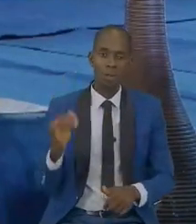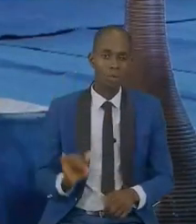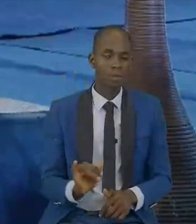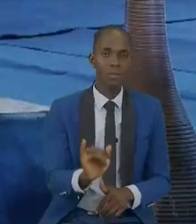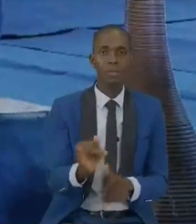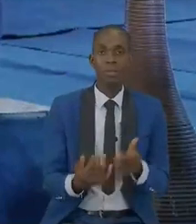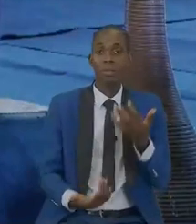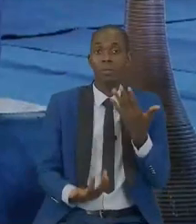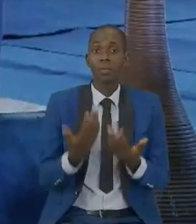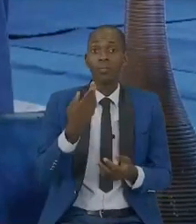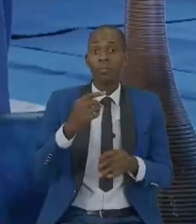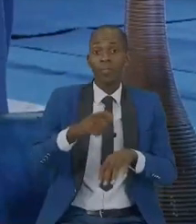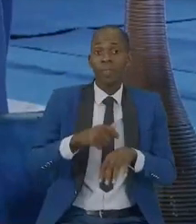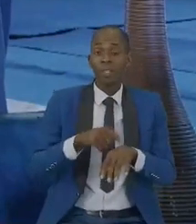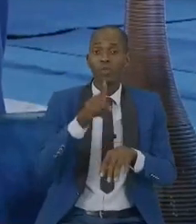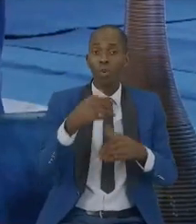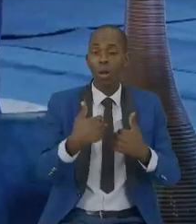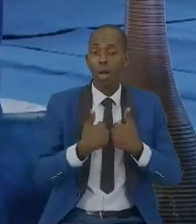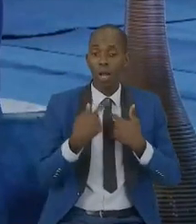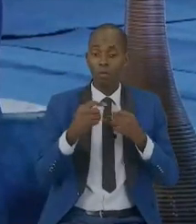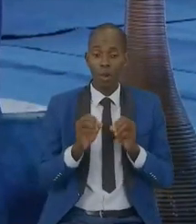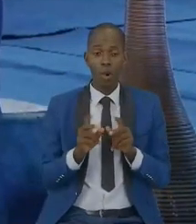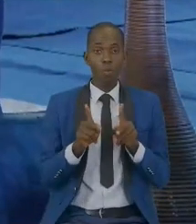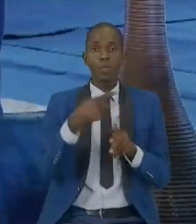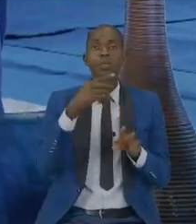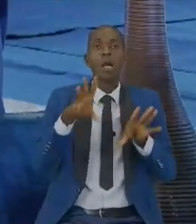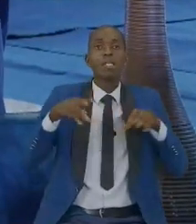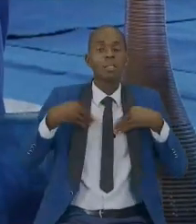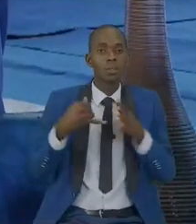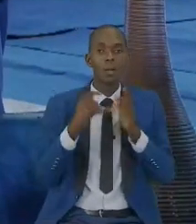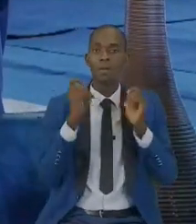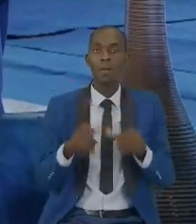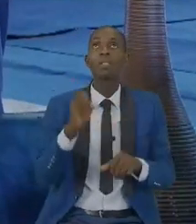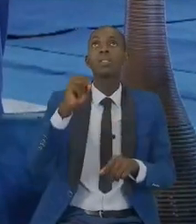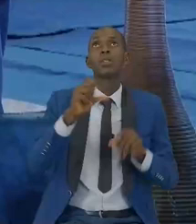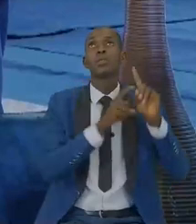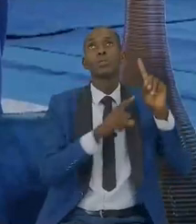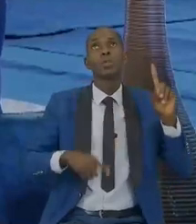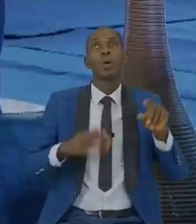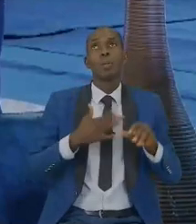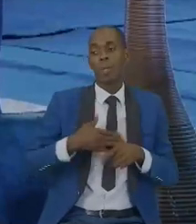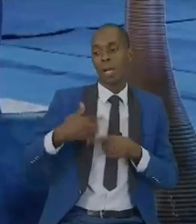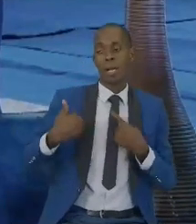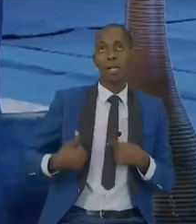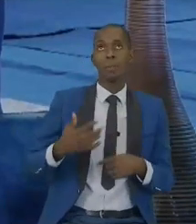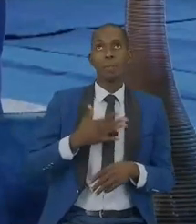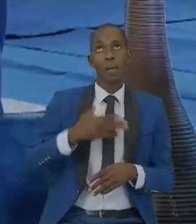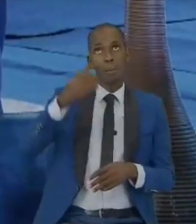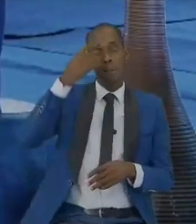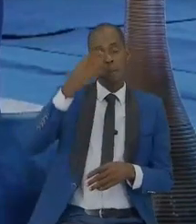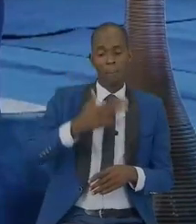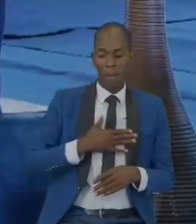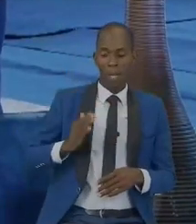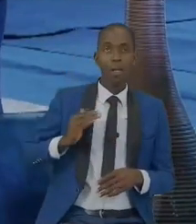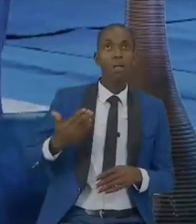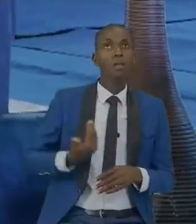bien de la fournaise permanente, perpétuelle, dès que tu as l'occasion, tu dis, mais Seigneur, oui,